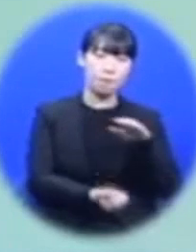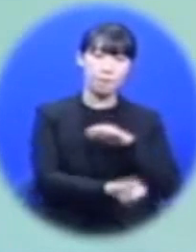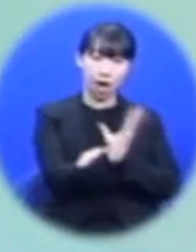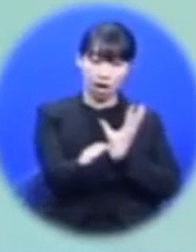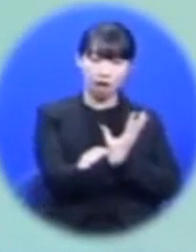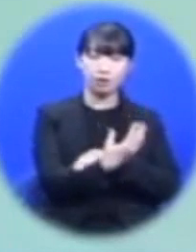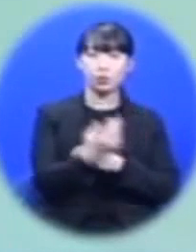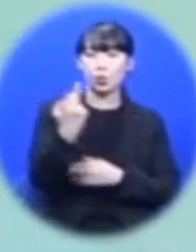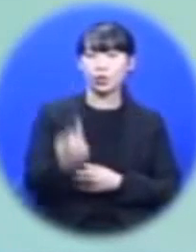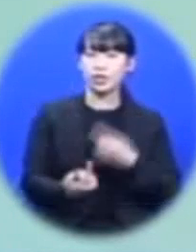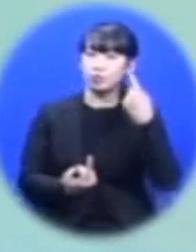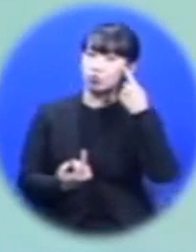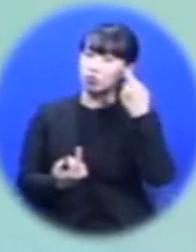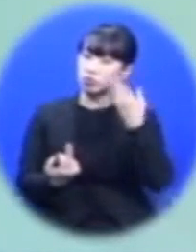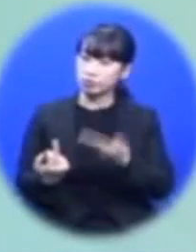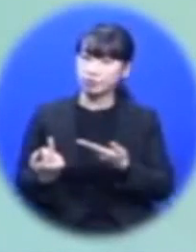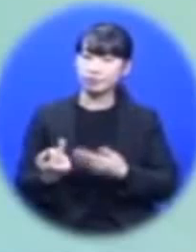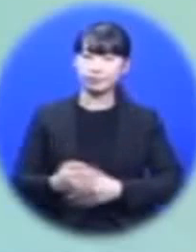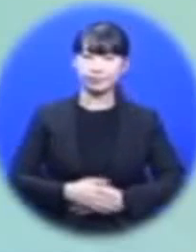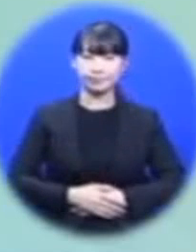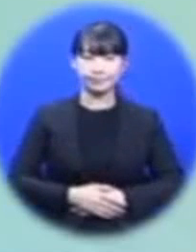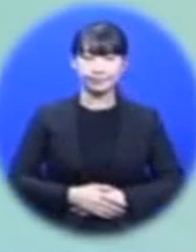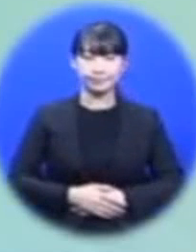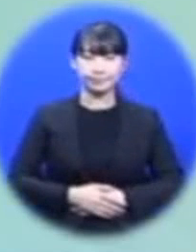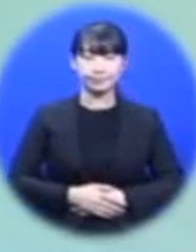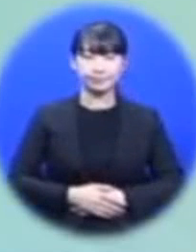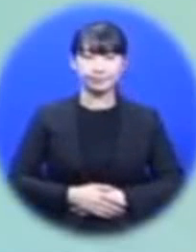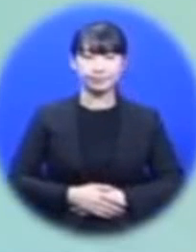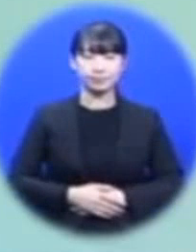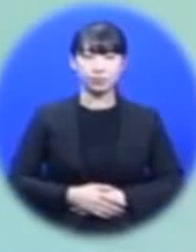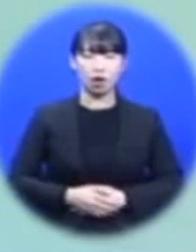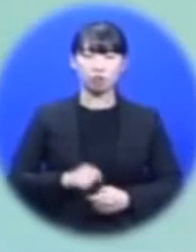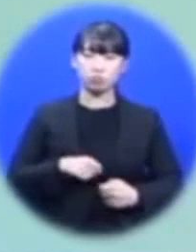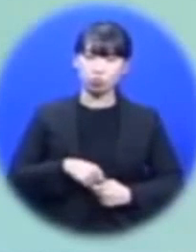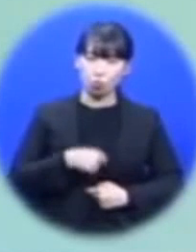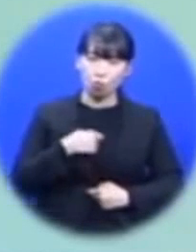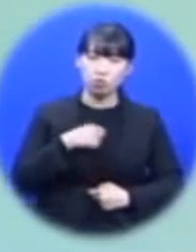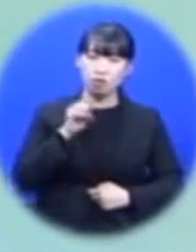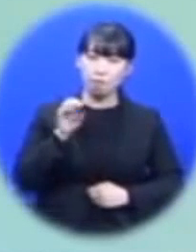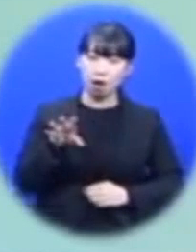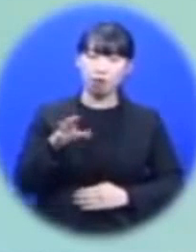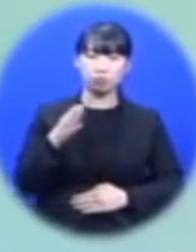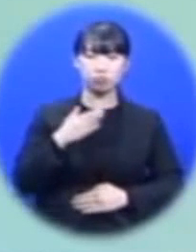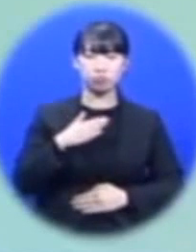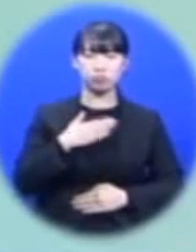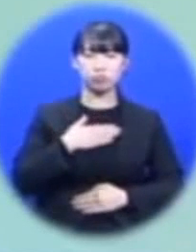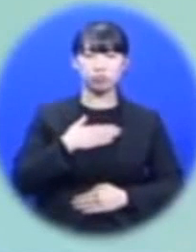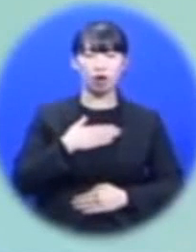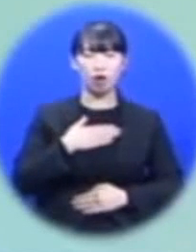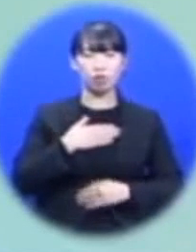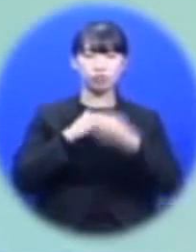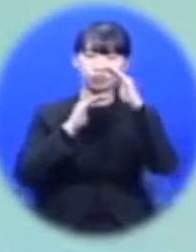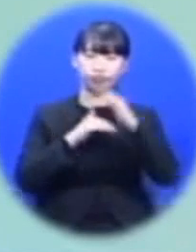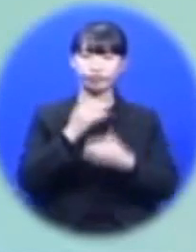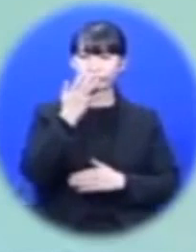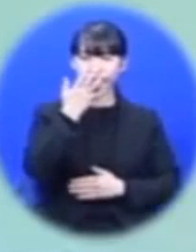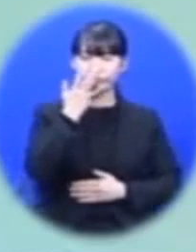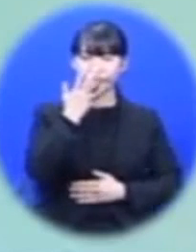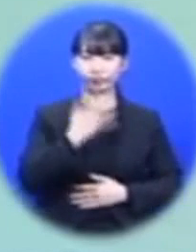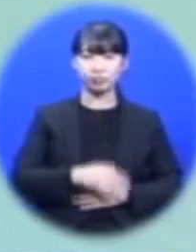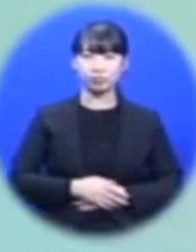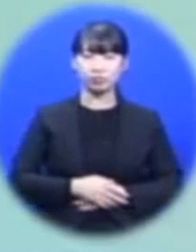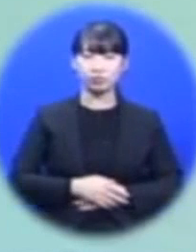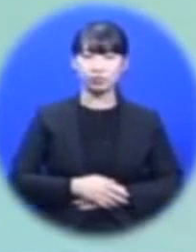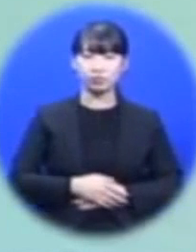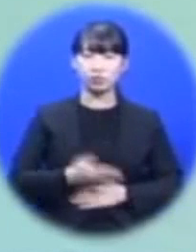동생에게 물었어요 솔직히 나 잘 모르겠다 너 도대체